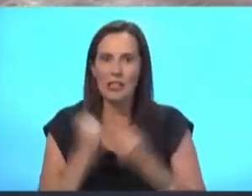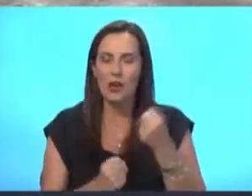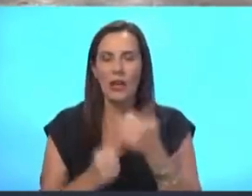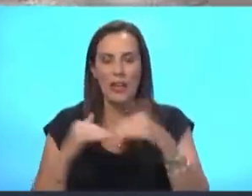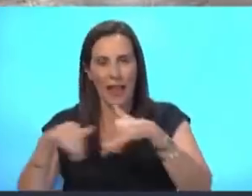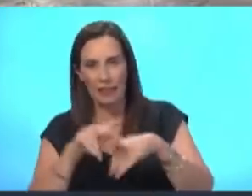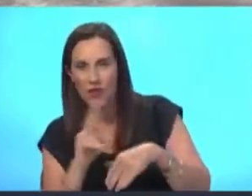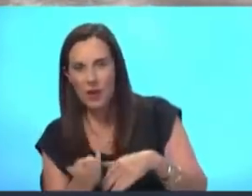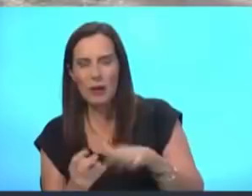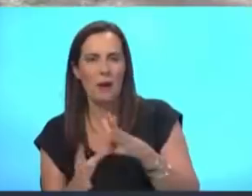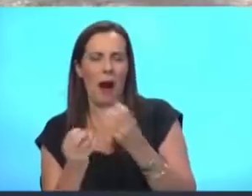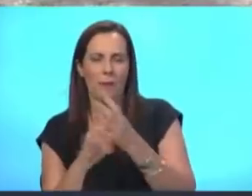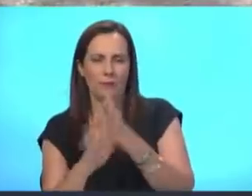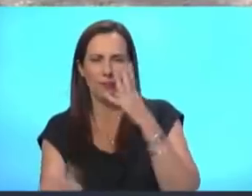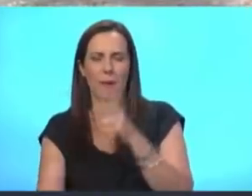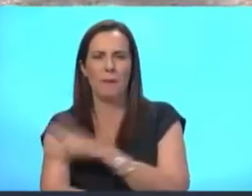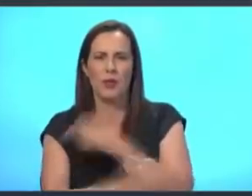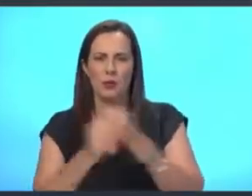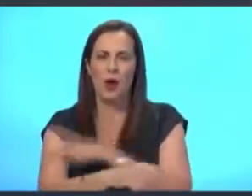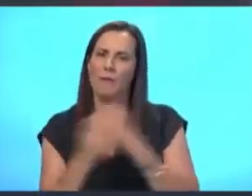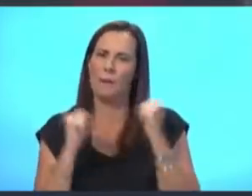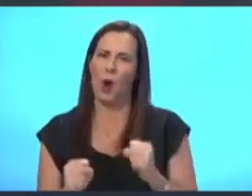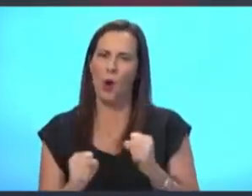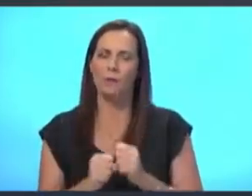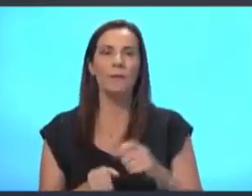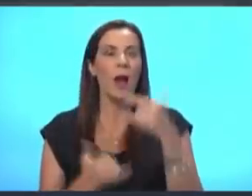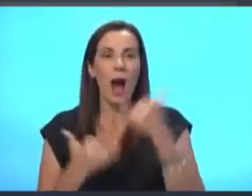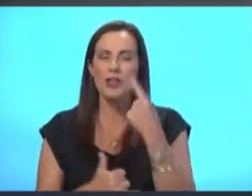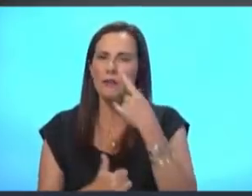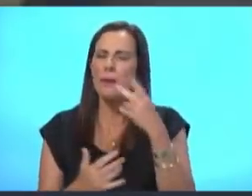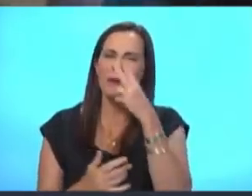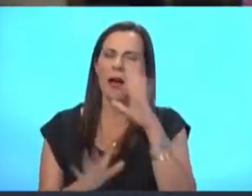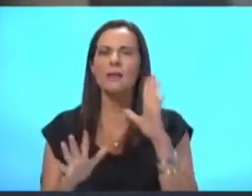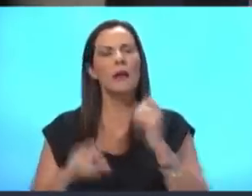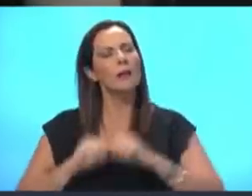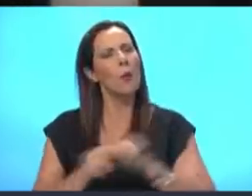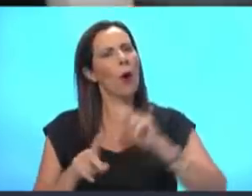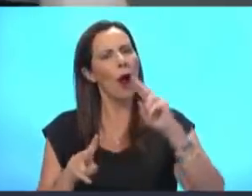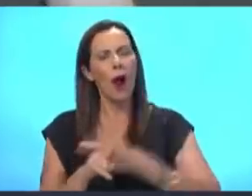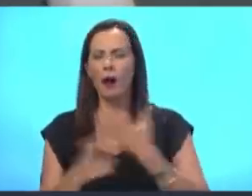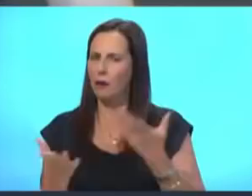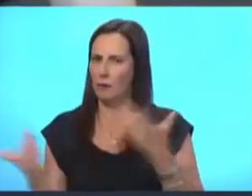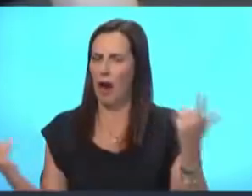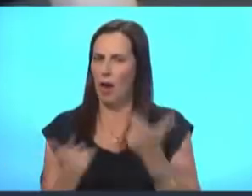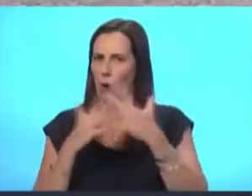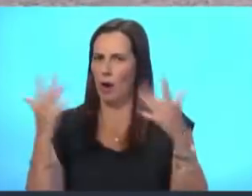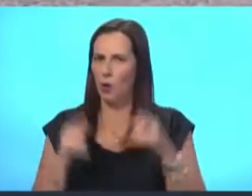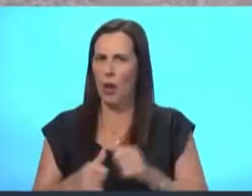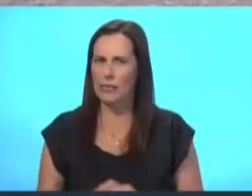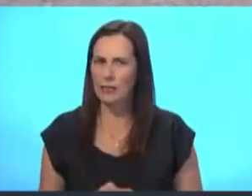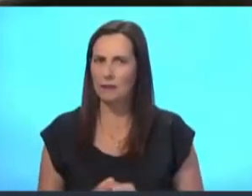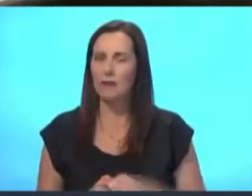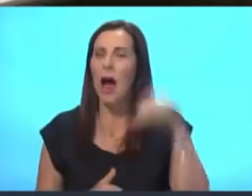שני מלא ברכבי משטרה וביטחון. סינגפור נדמה מנסה להתנהג כרגיל אל מול האירוע הדיפלומטי הגדול הזה.